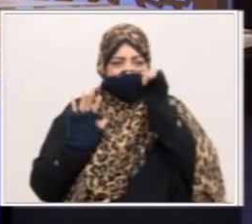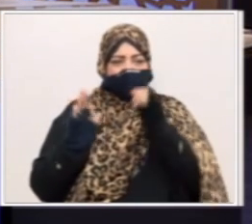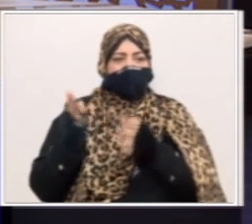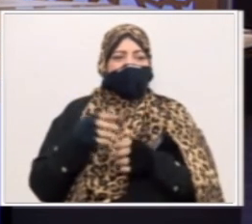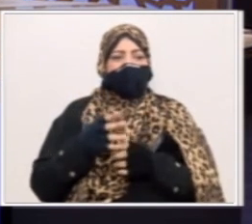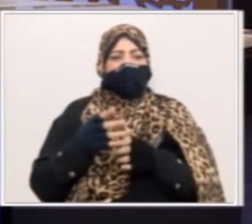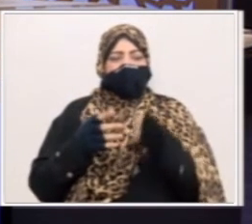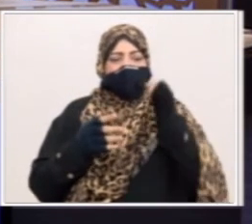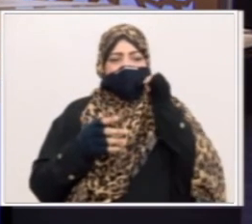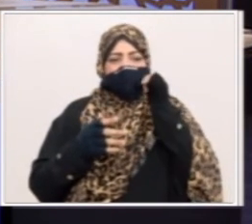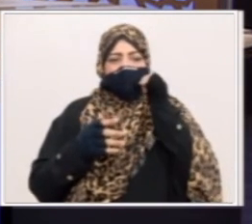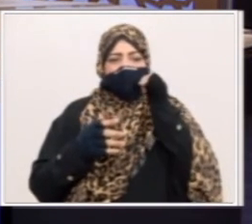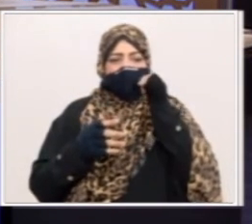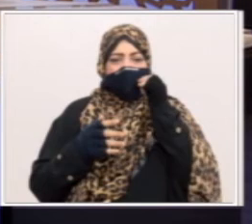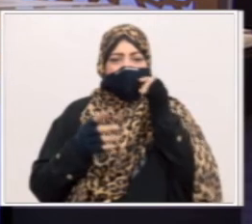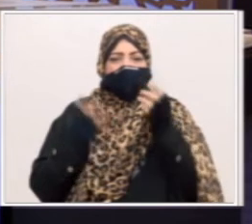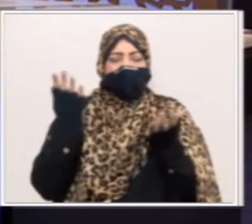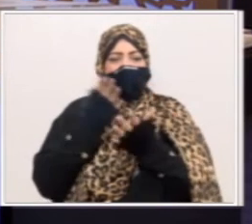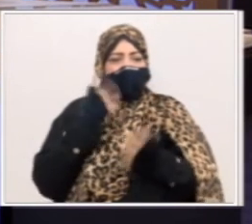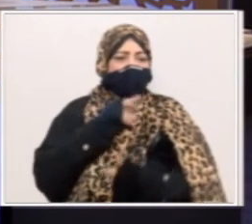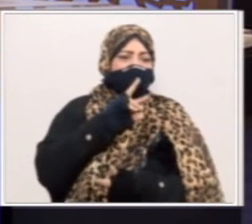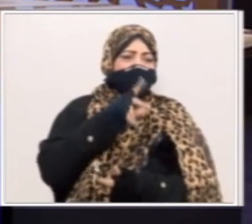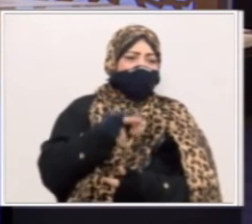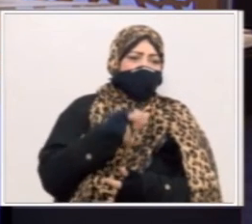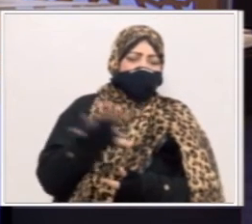ويأخذون منها واجبات الحج وأركان الحج،